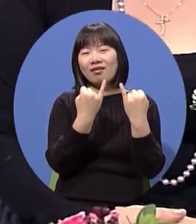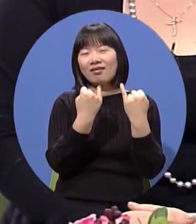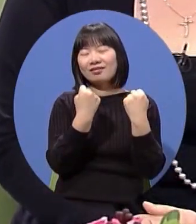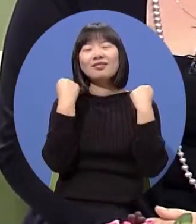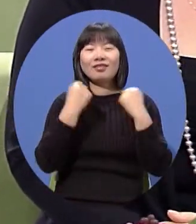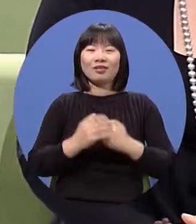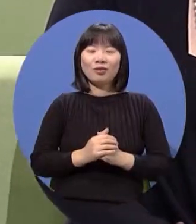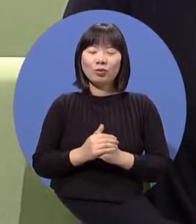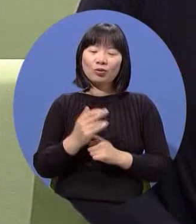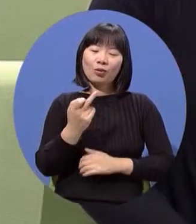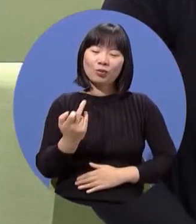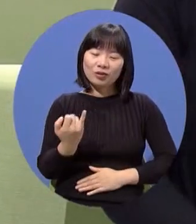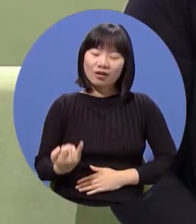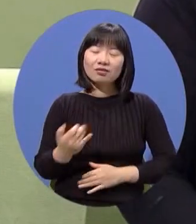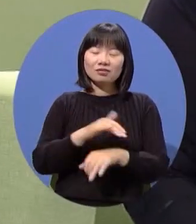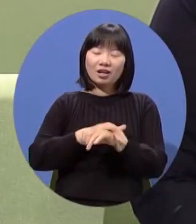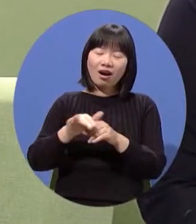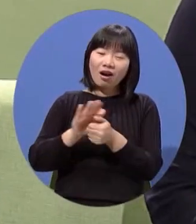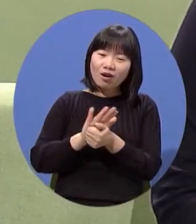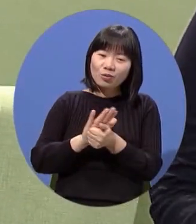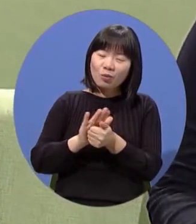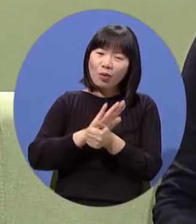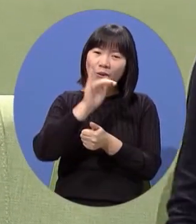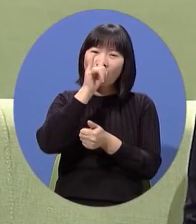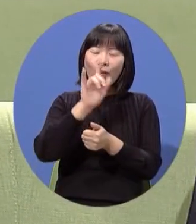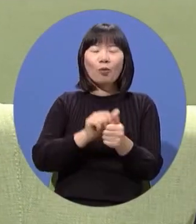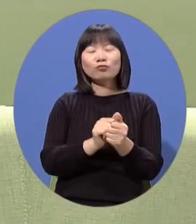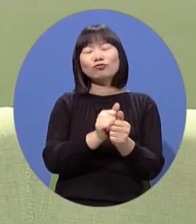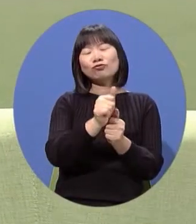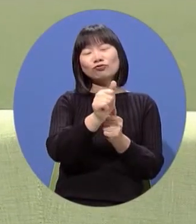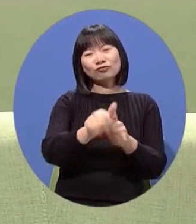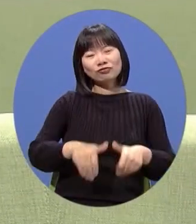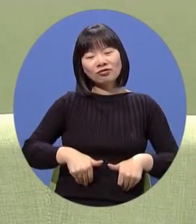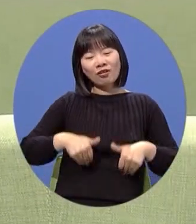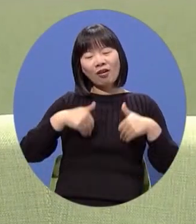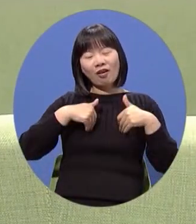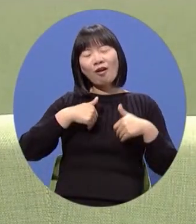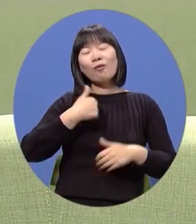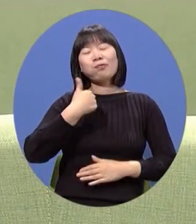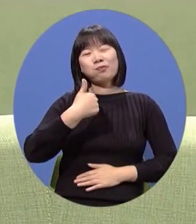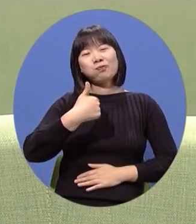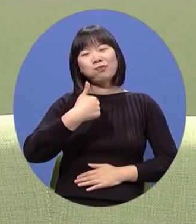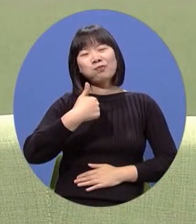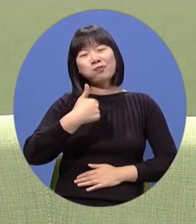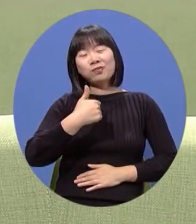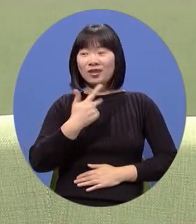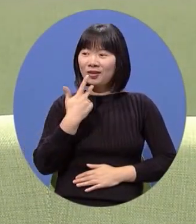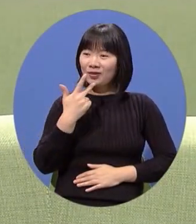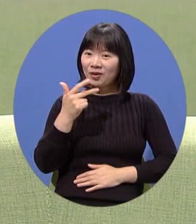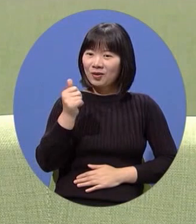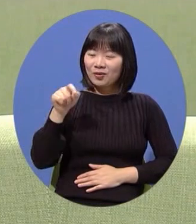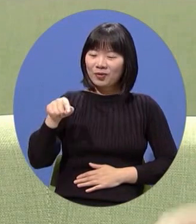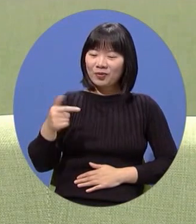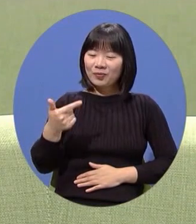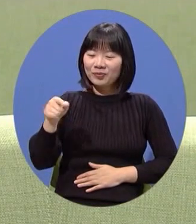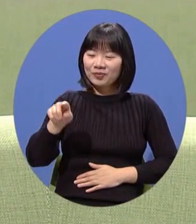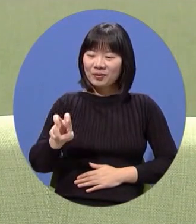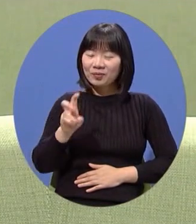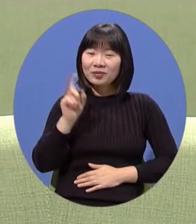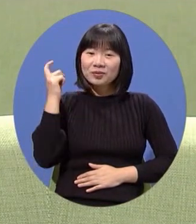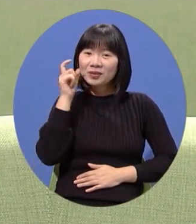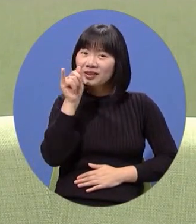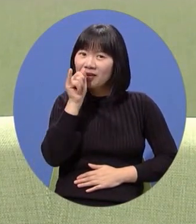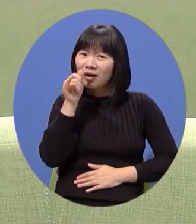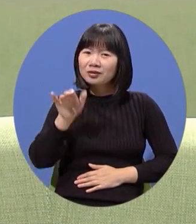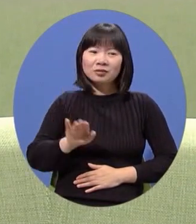네. 동생도 너무 잘 돌봐주고 이렇게 훈남이 어디 있어. 진짜 칭찬이 너무 잦아요. 근데 저는 7살에 훈남 소리까지 들어요. 네. 근데 저는 그게